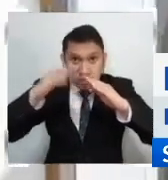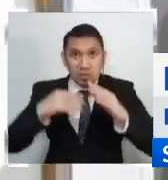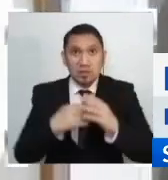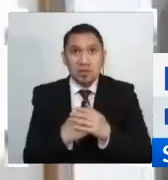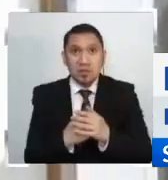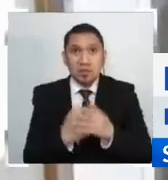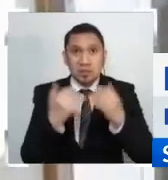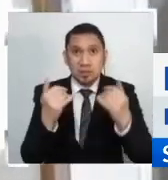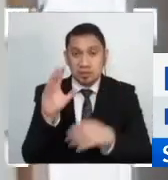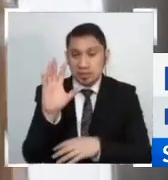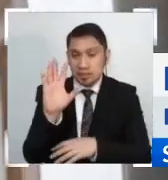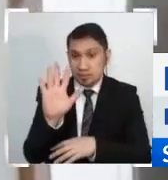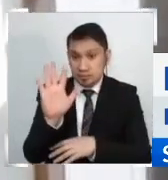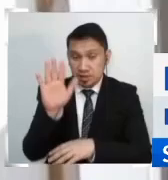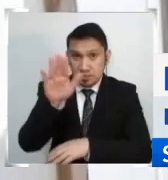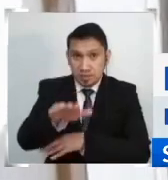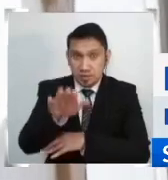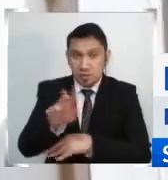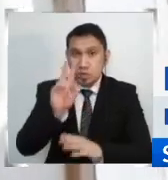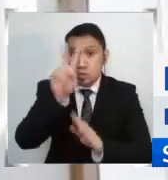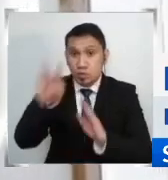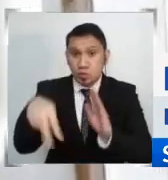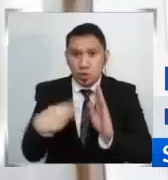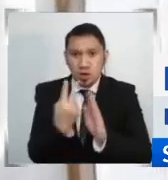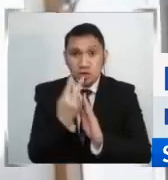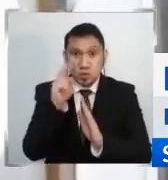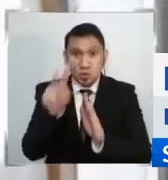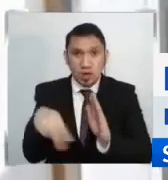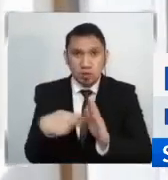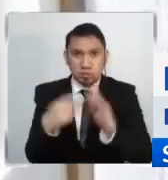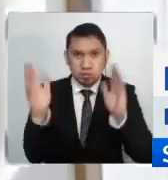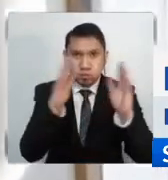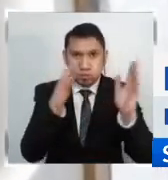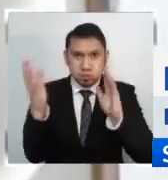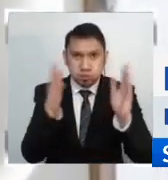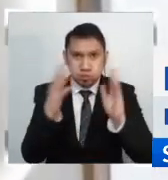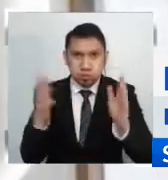hapon, 2 oras nang nananalasa ang bagyo.